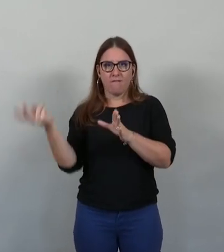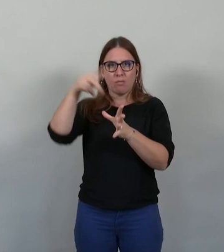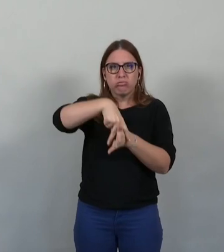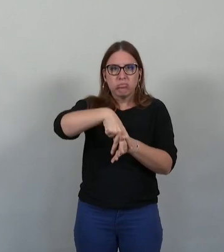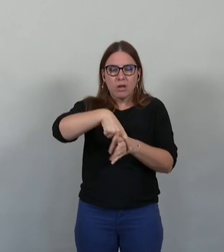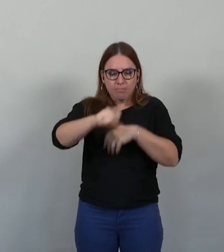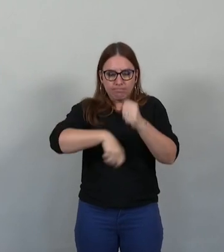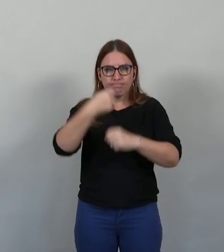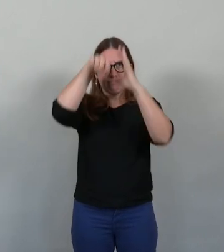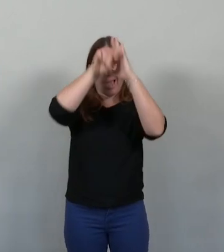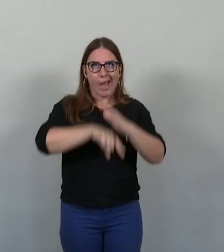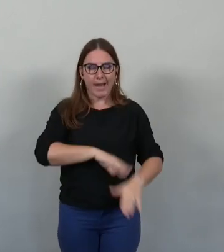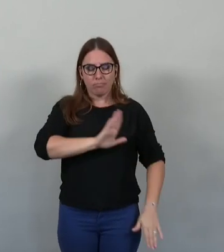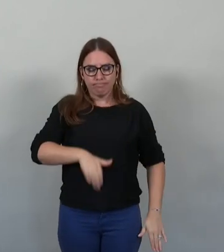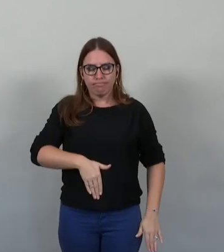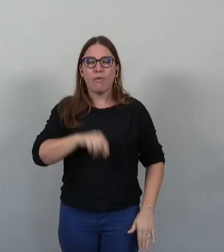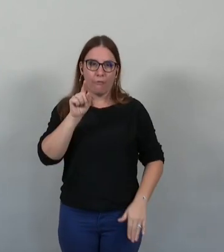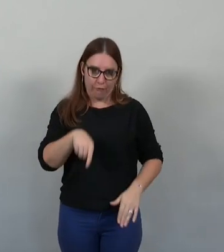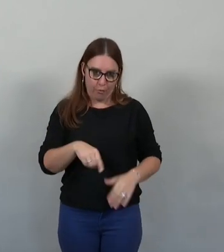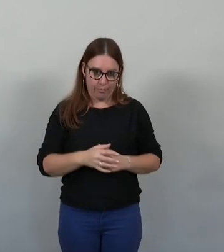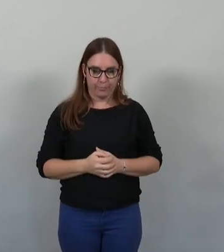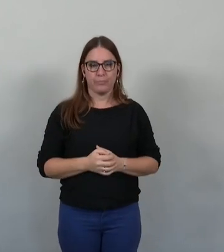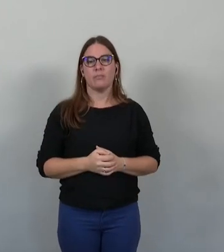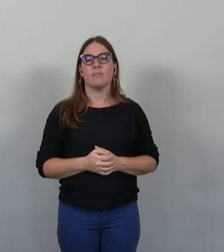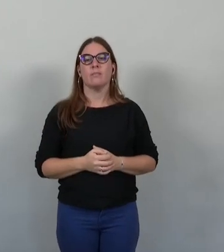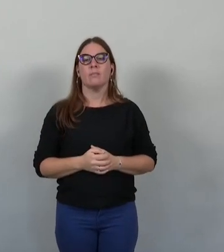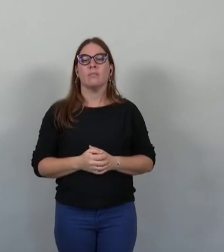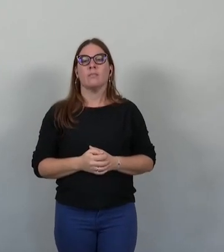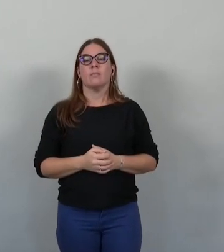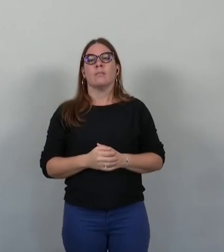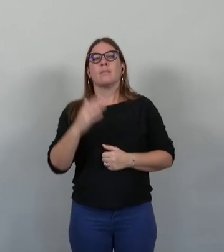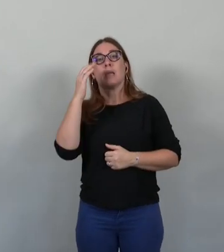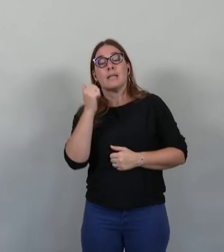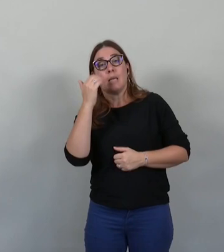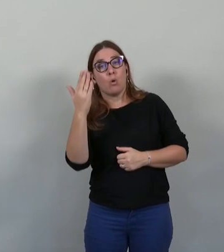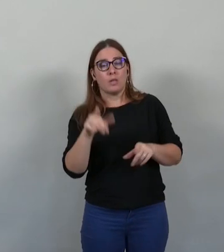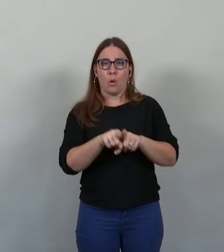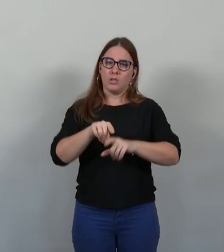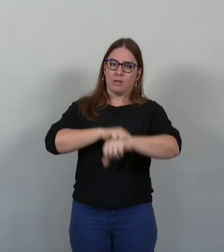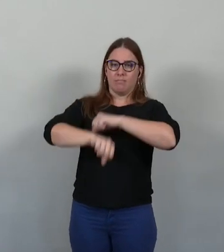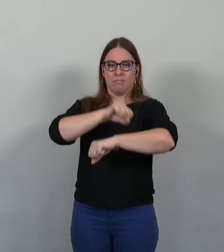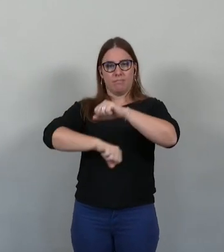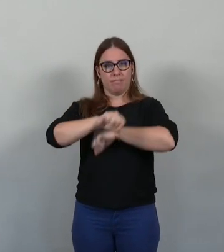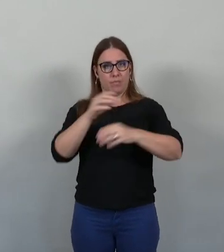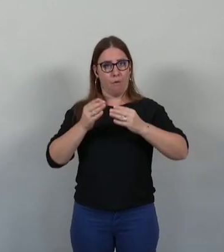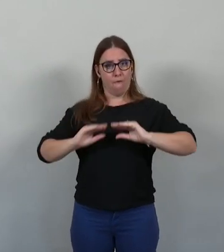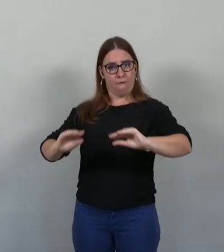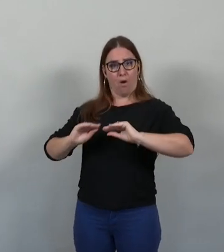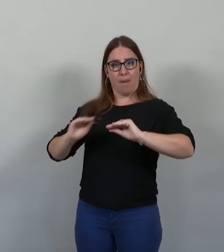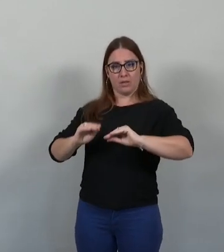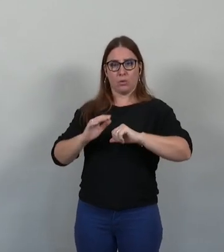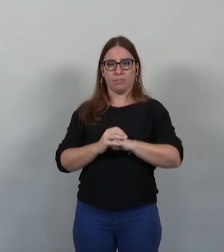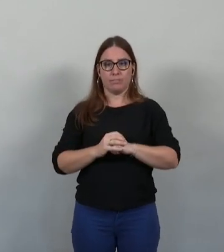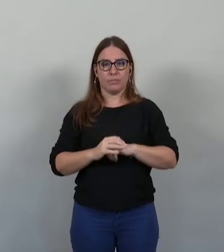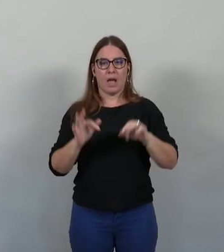connaissent les règles c'est c'est notamment pour ça que nous avons organisé les formations pour les livreurs de